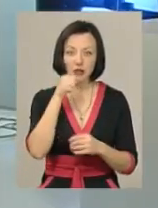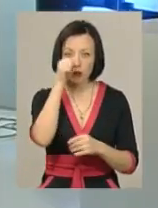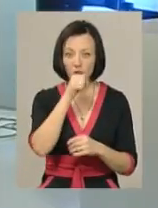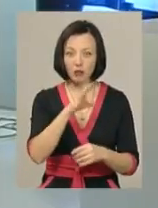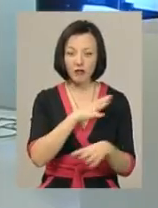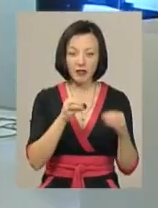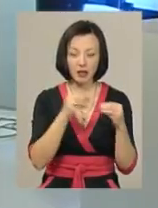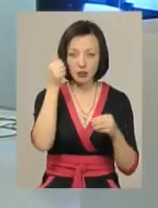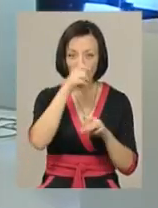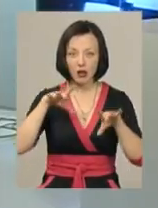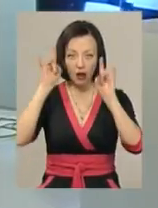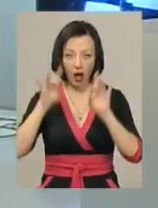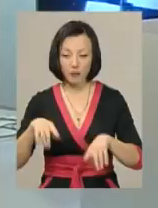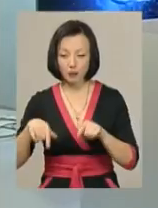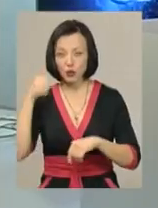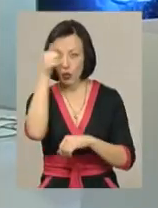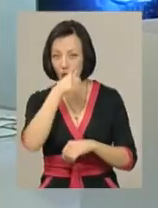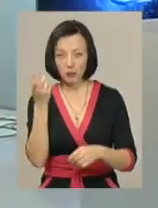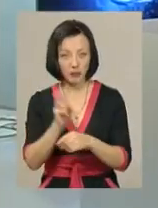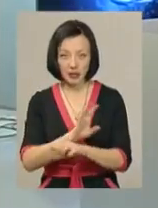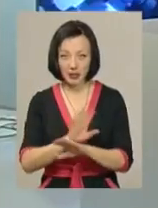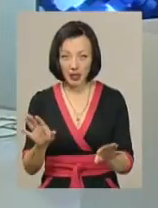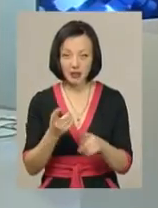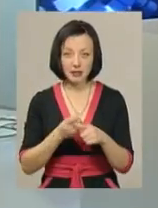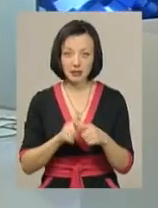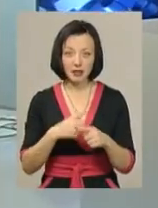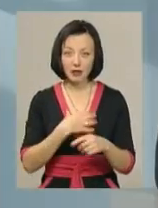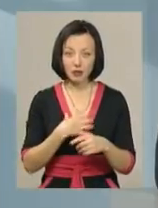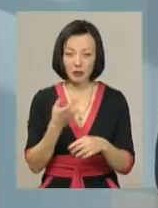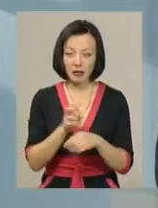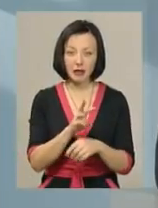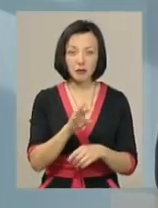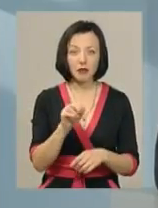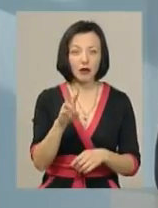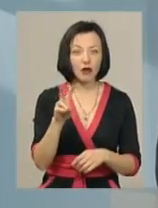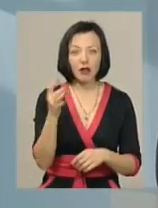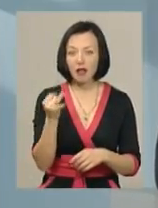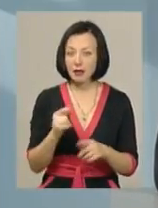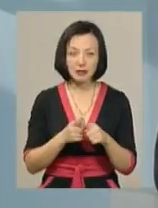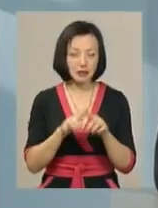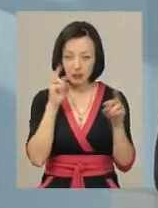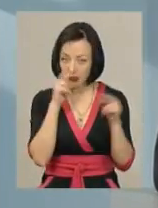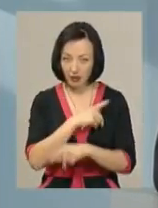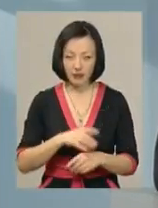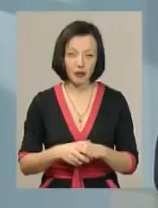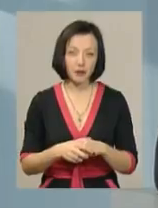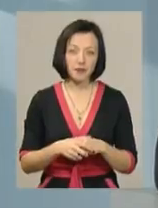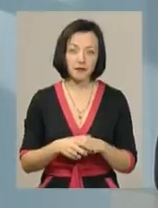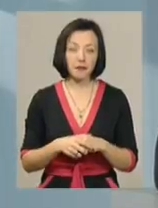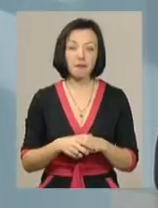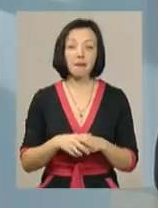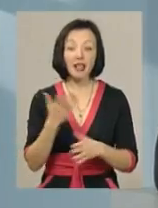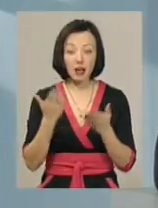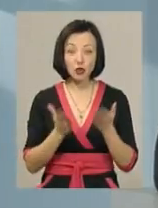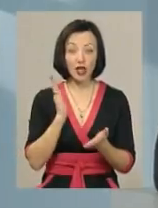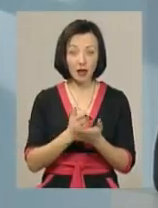існував 10 років а з цього року Дід Мороз не приходить тому що це неактуально прийде Миколай ну якби це не зовсім логічно Та от